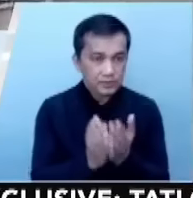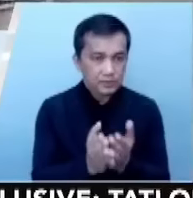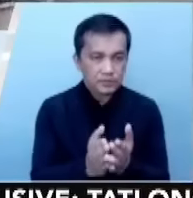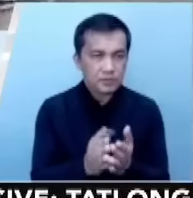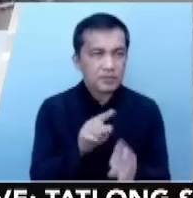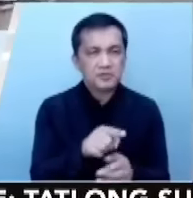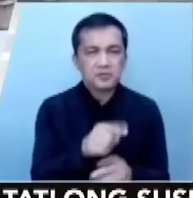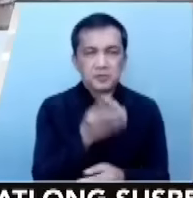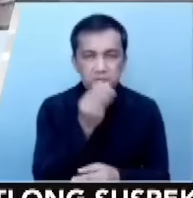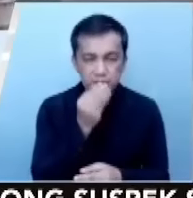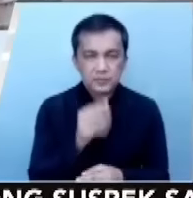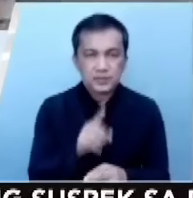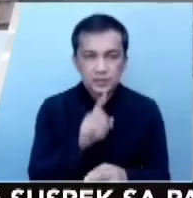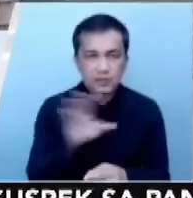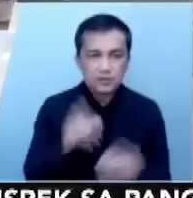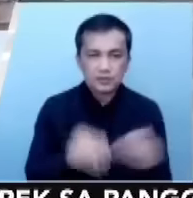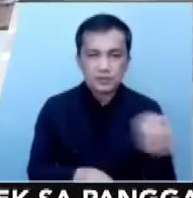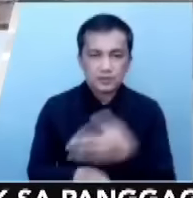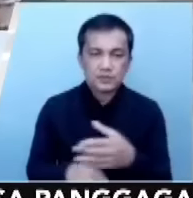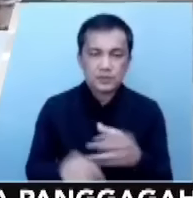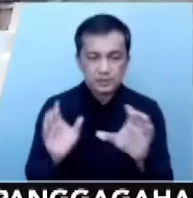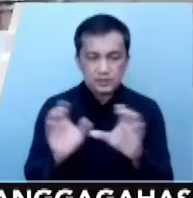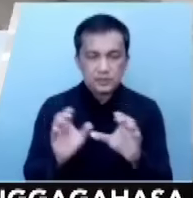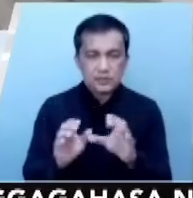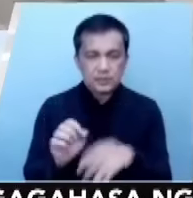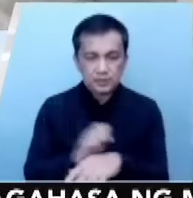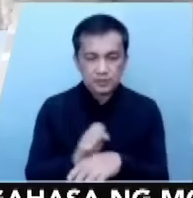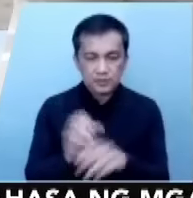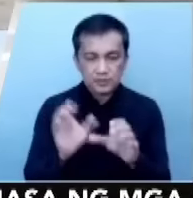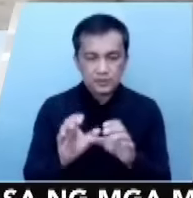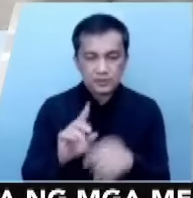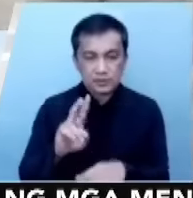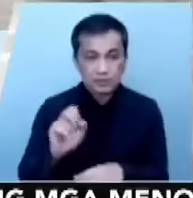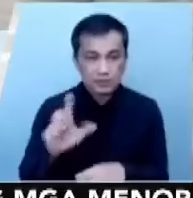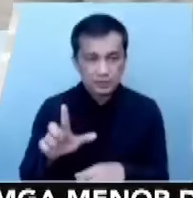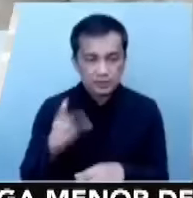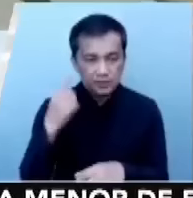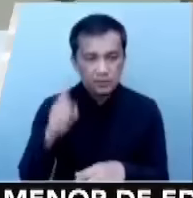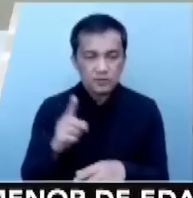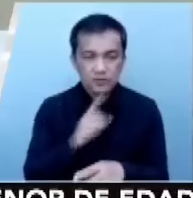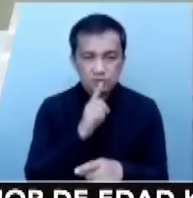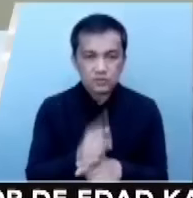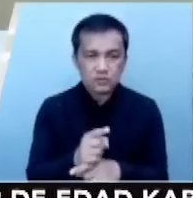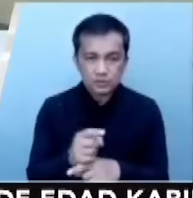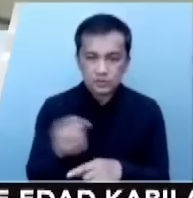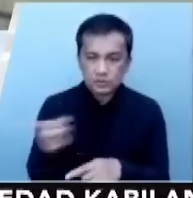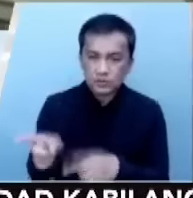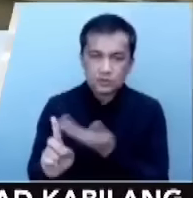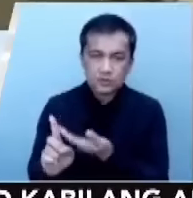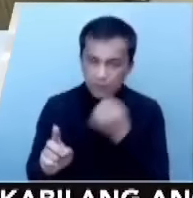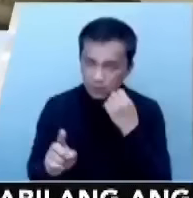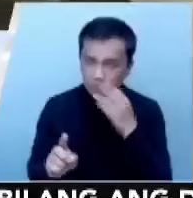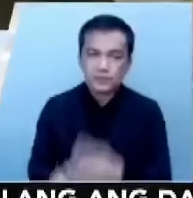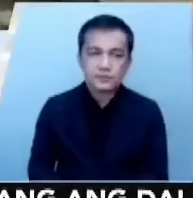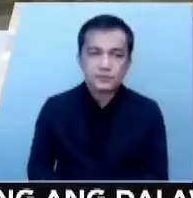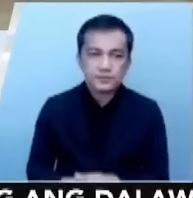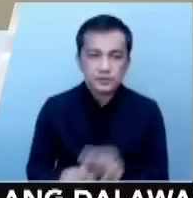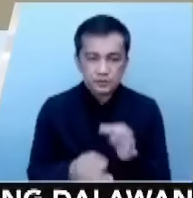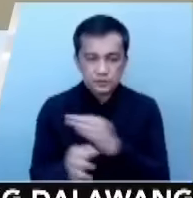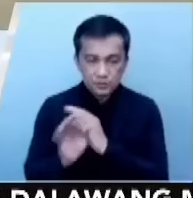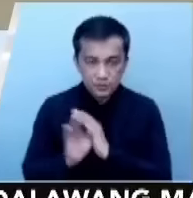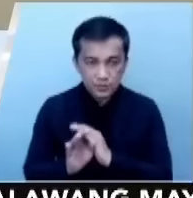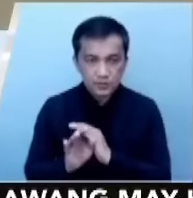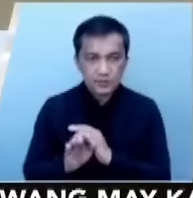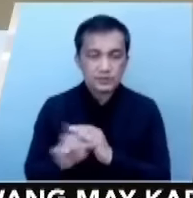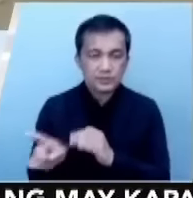Nangako naman silang magbibigay ng clearance o employment certificate kay Vergel para tuluyan ng makauwi. Sinundo ng inyong kapuso, Action Man, si